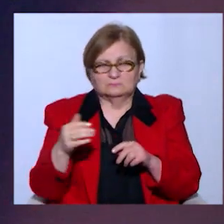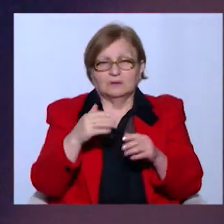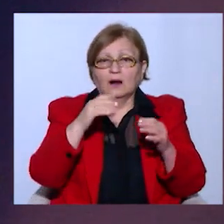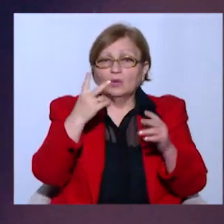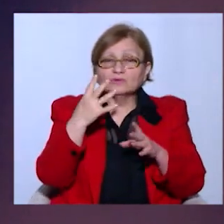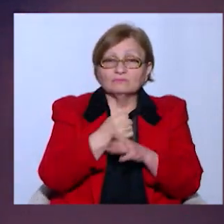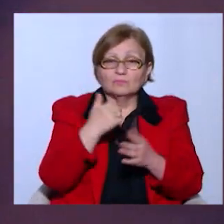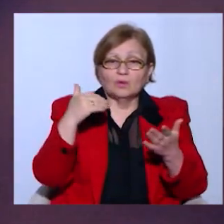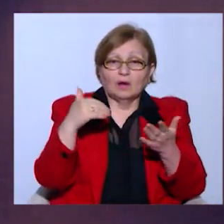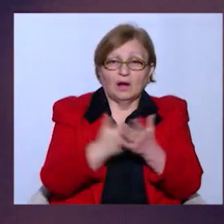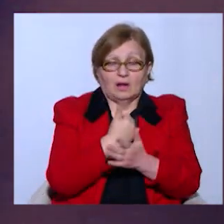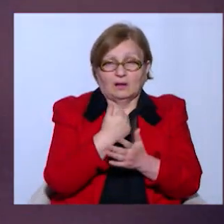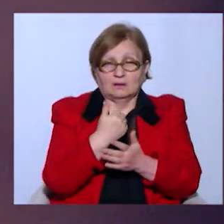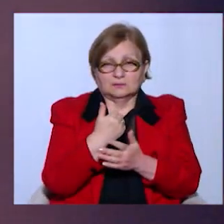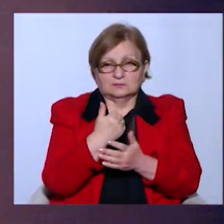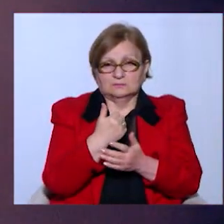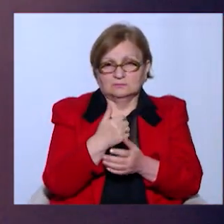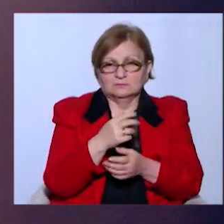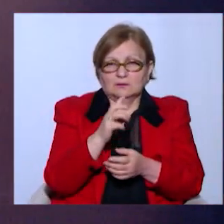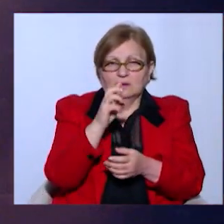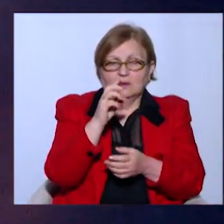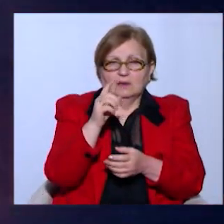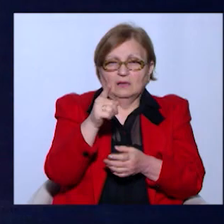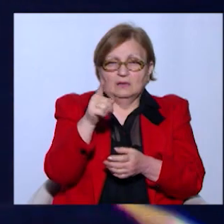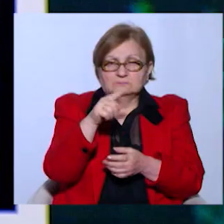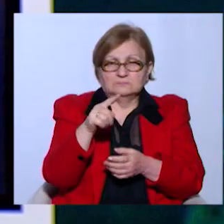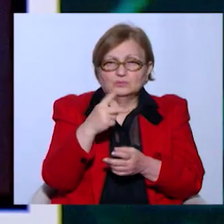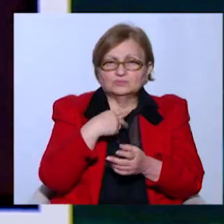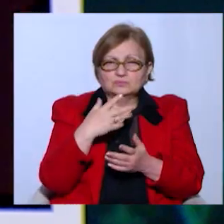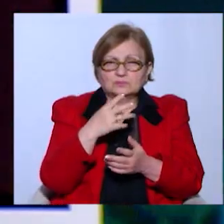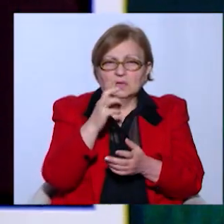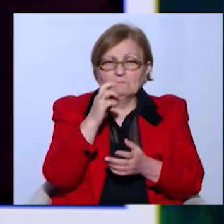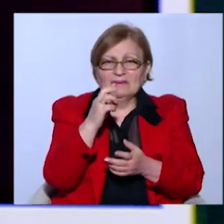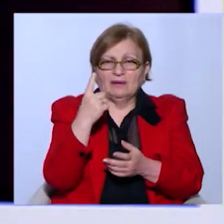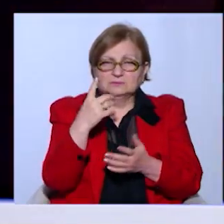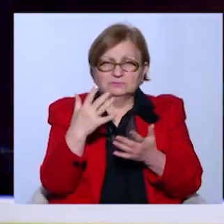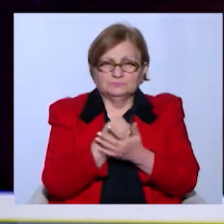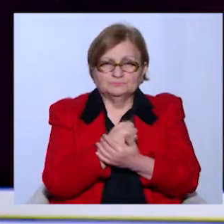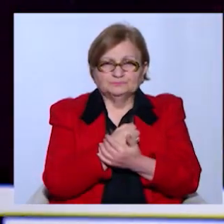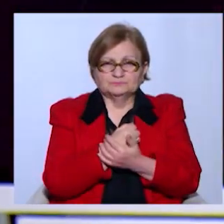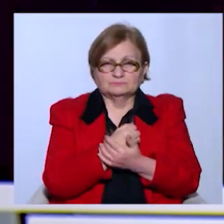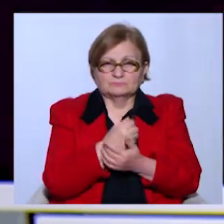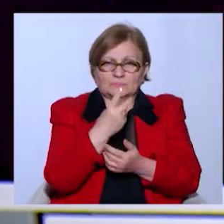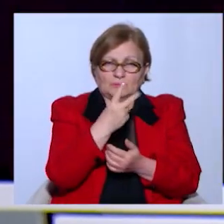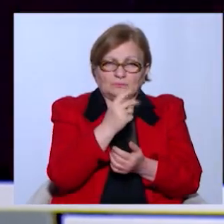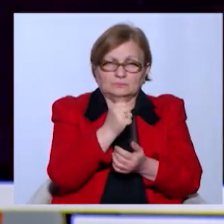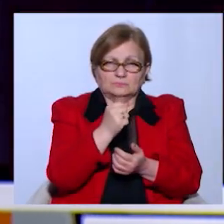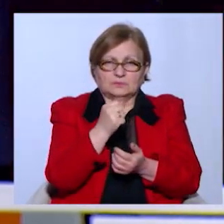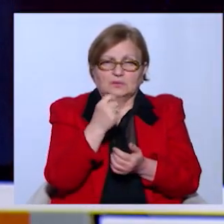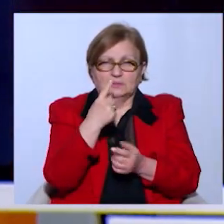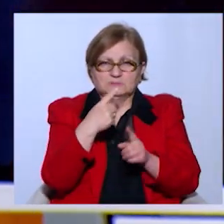bn მიმდევრობის იგივე n რაოდენობის წევრების ჯამი. b1 ეს არის 2a1 +